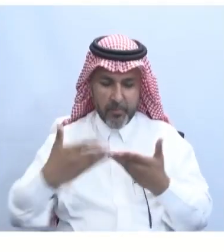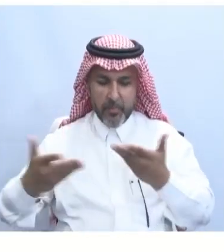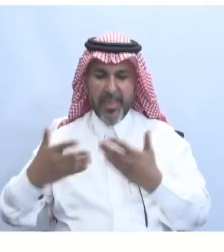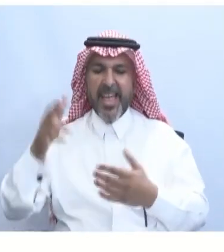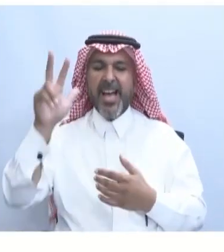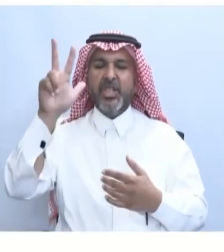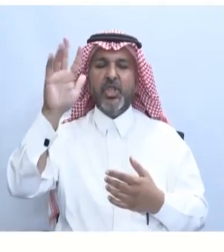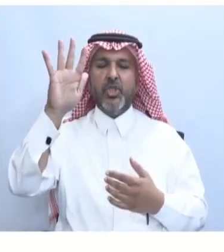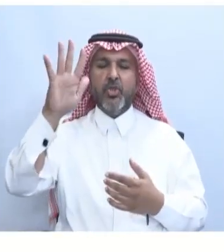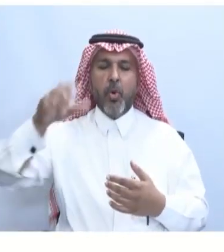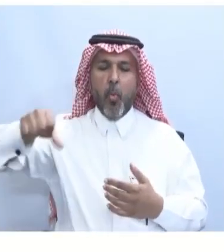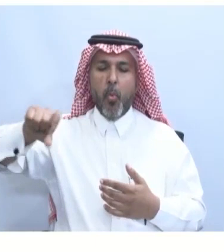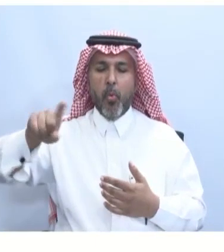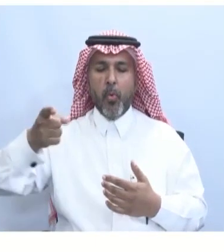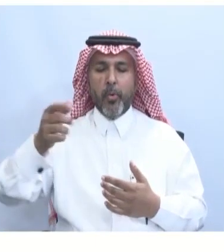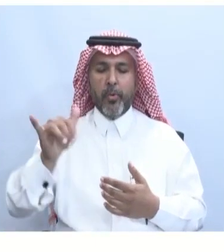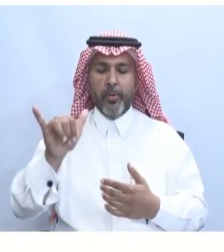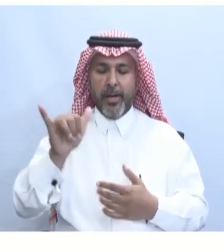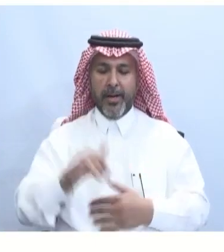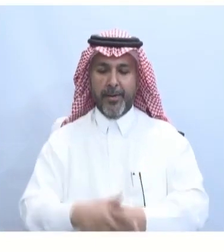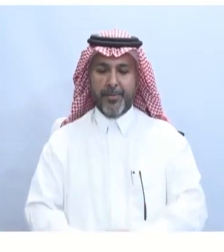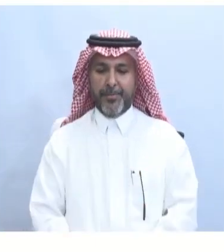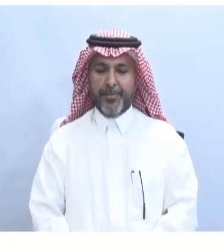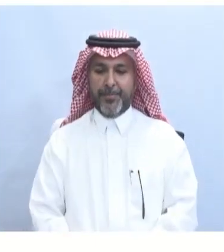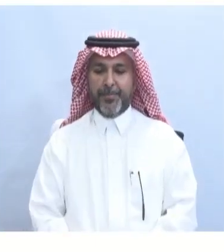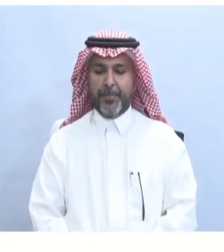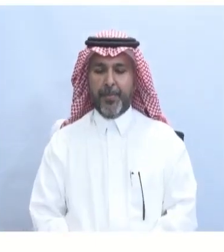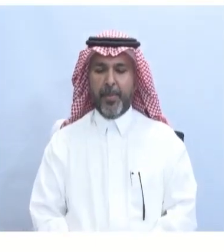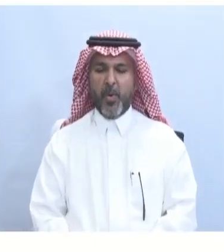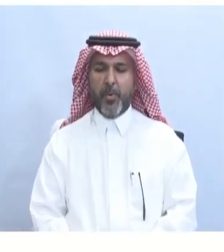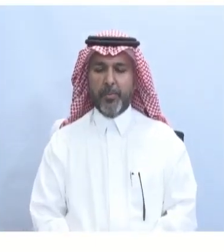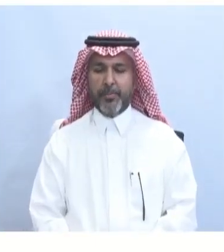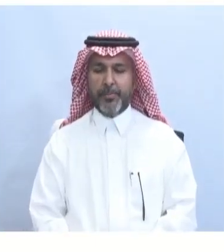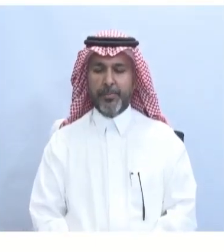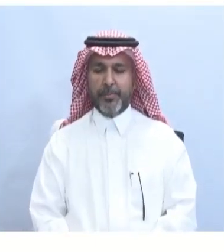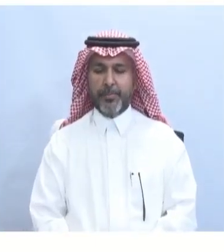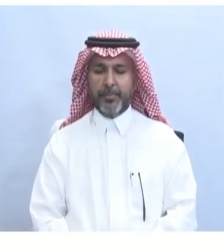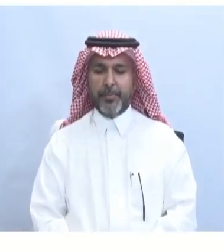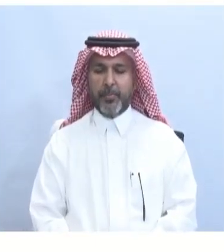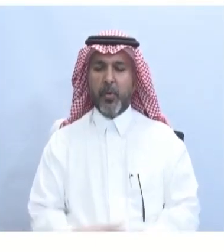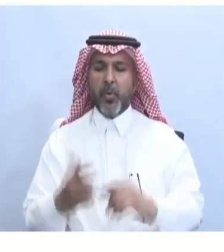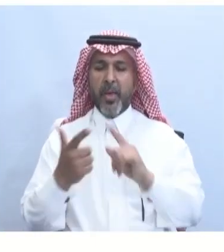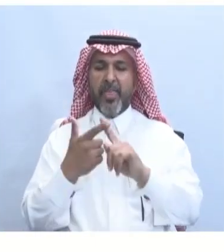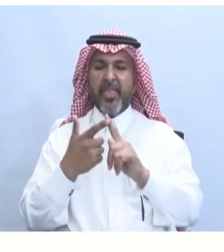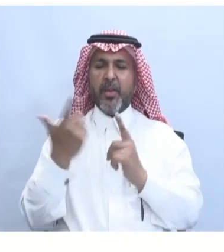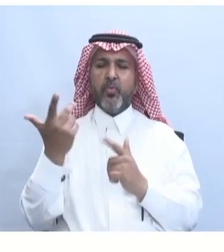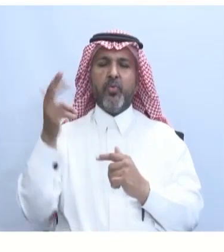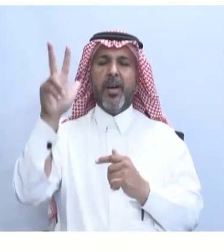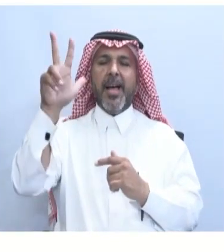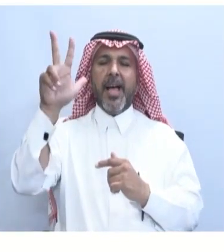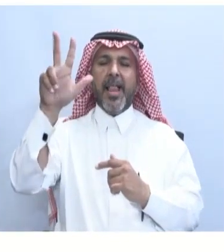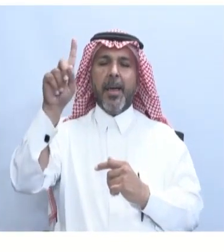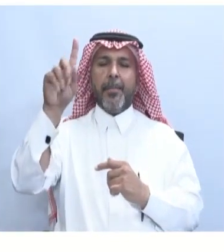الاسلاميه على المستوى السياسي يوجد فيها ما يسمى بالشورى وايضا البيعه البيعه